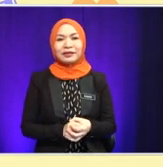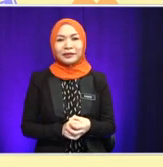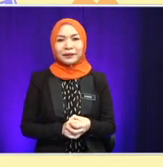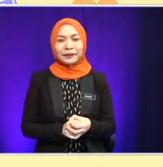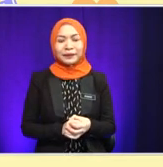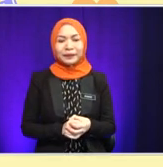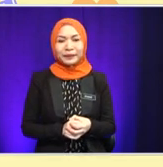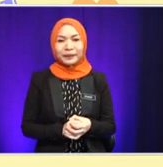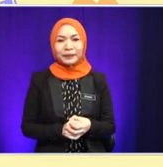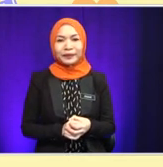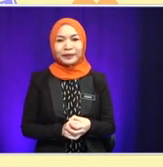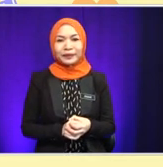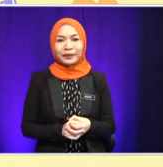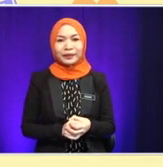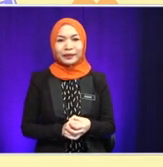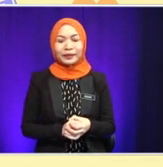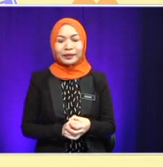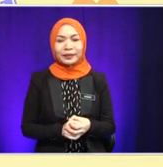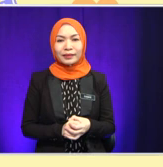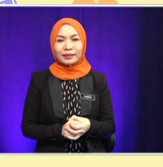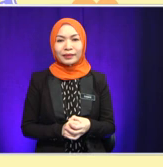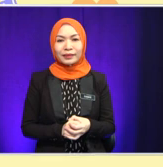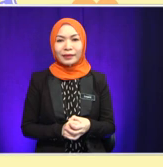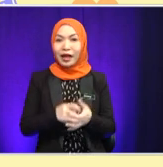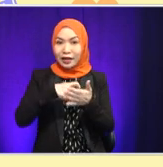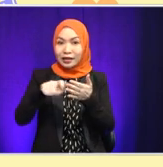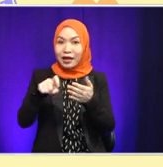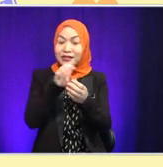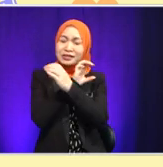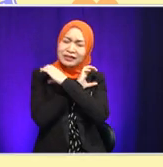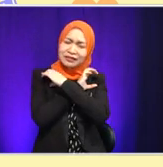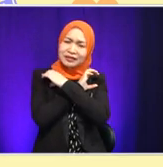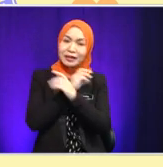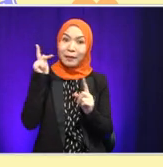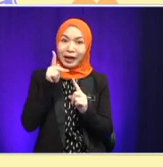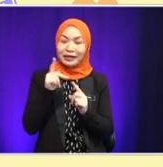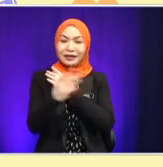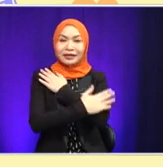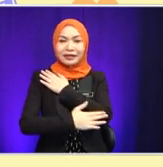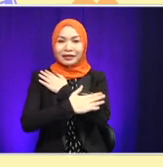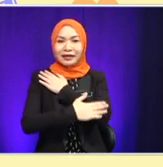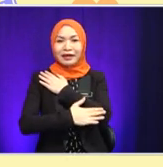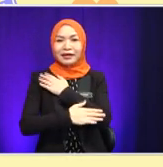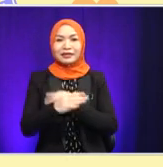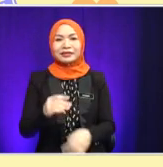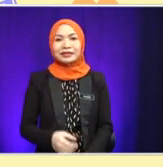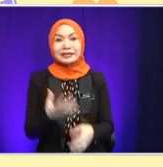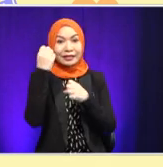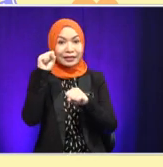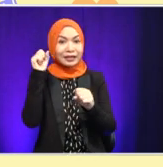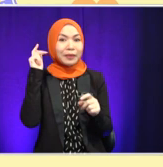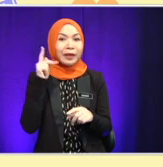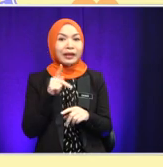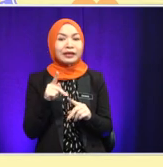Malaysia dan juga dapat memupuk eee apa nilai cinta cinta akan negara atau bertanya kepada raja dan negara